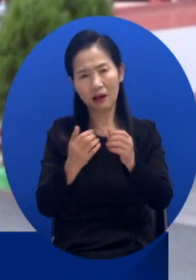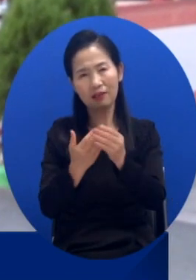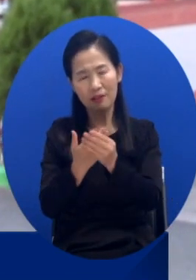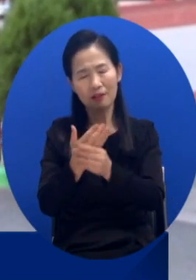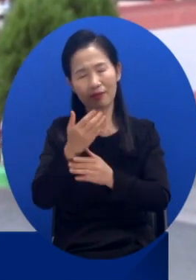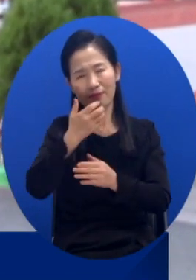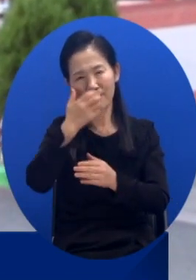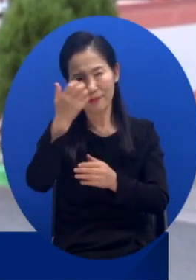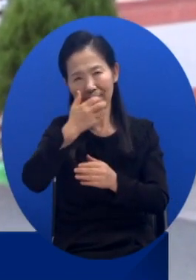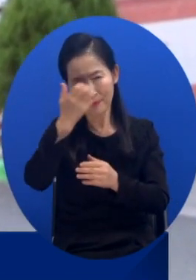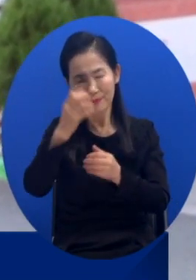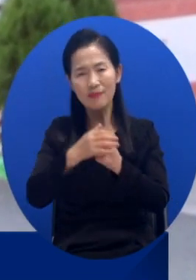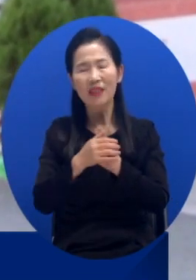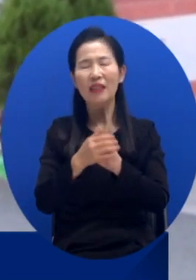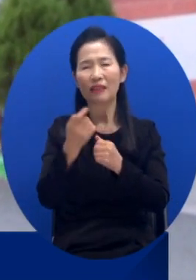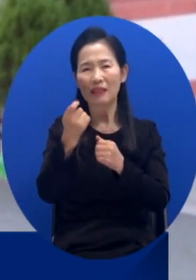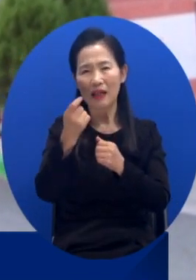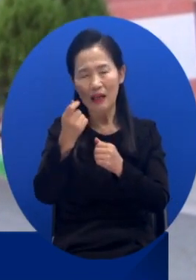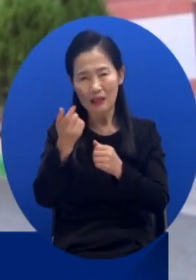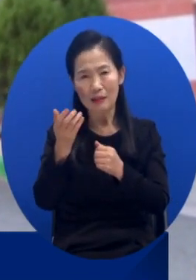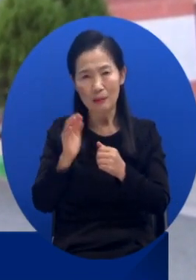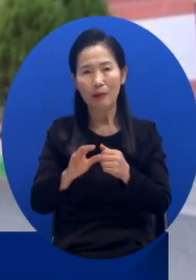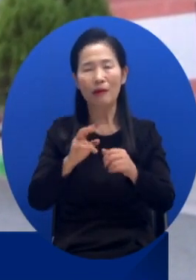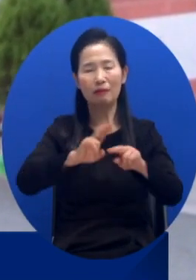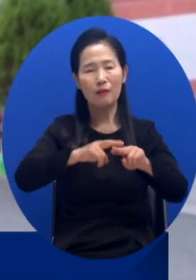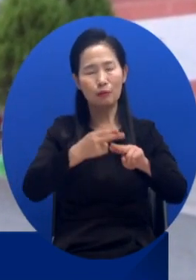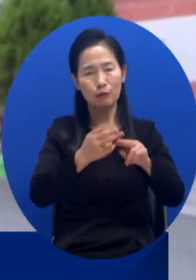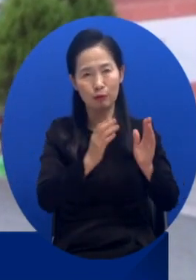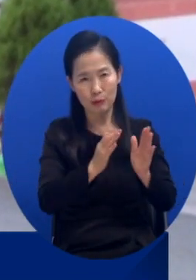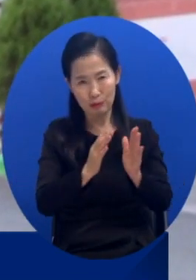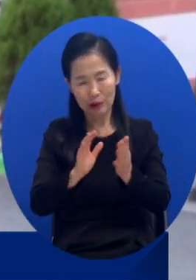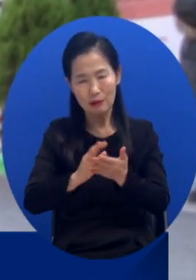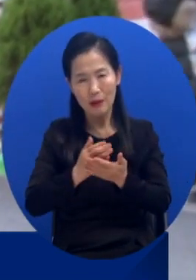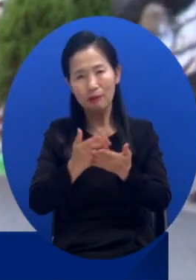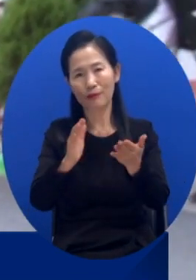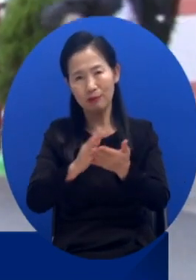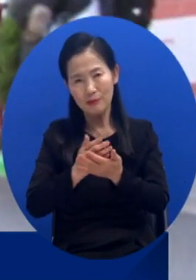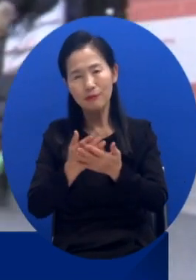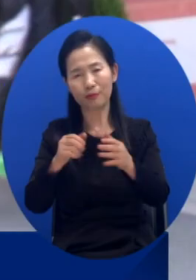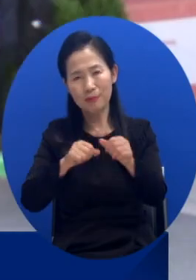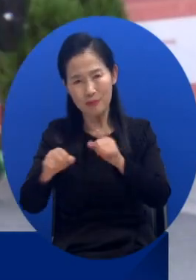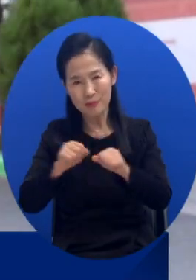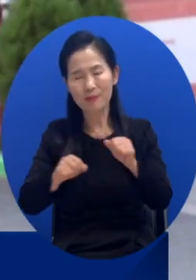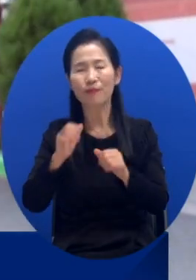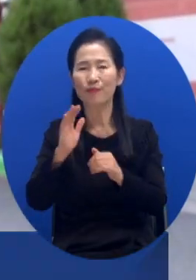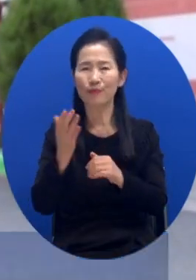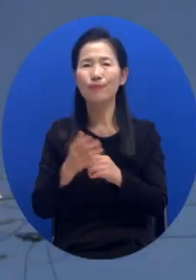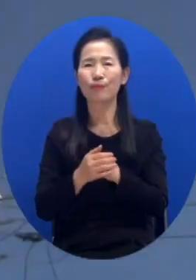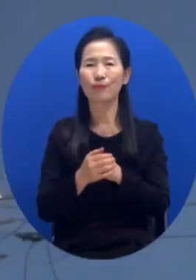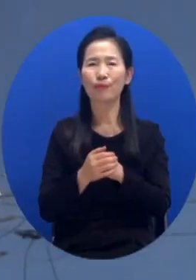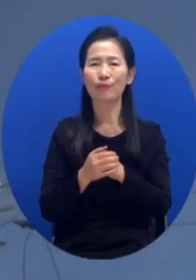마음으로 저희들이 조만한 선물을 준비해서 나눔을 실천하게 됐습니다.